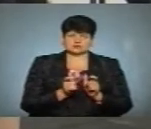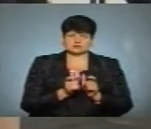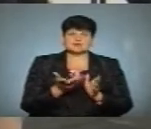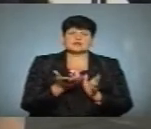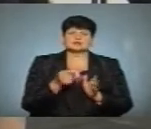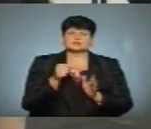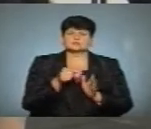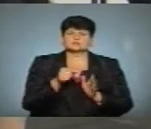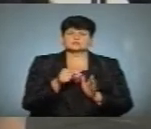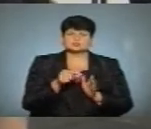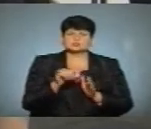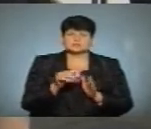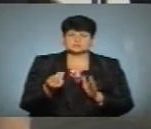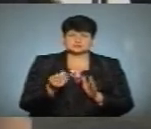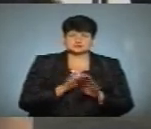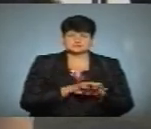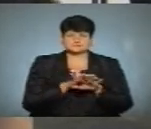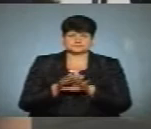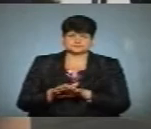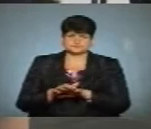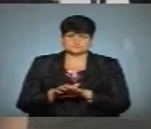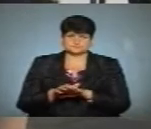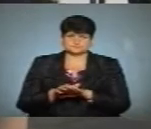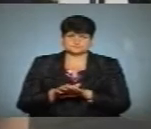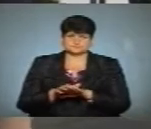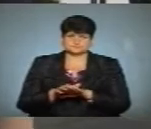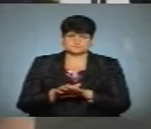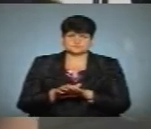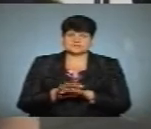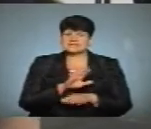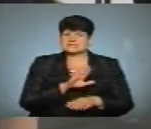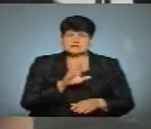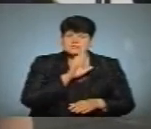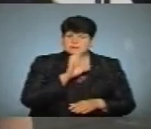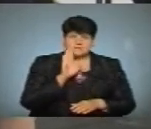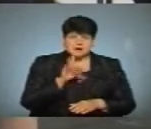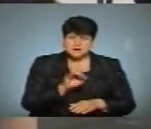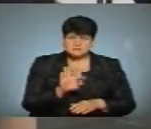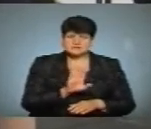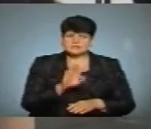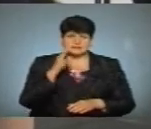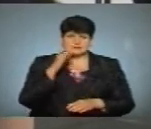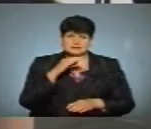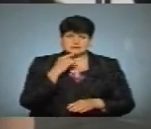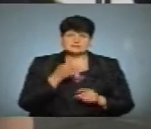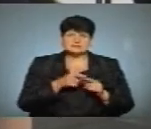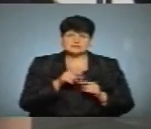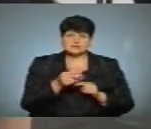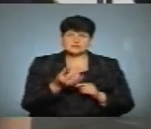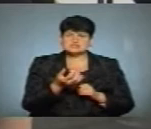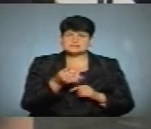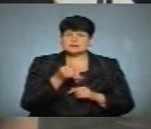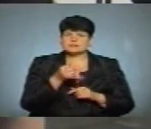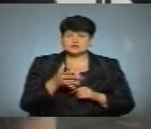саме будуть надіслані кошти. Ні мама, ні тато цих коштів забрати не може. Тому